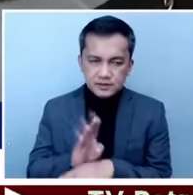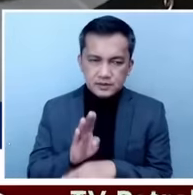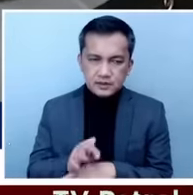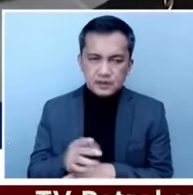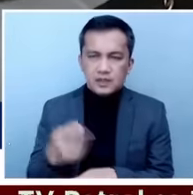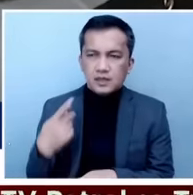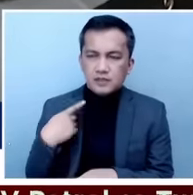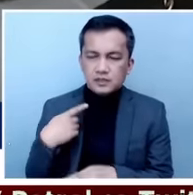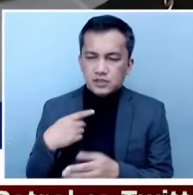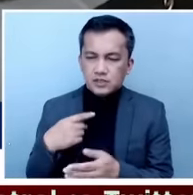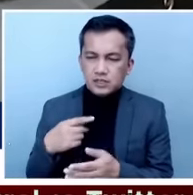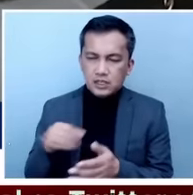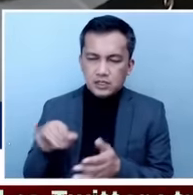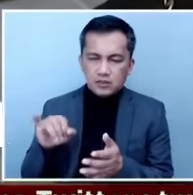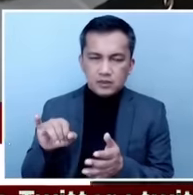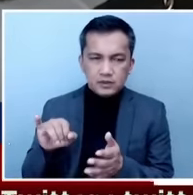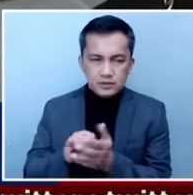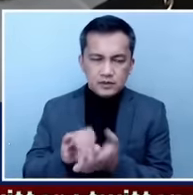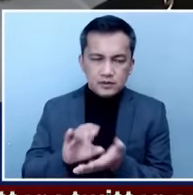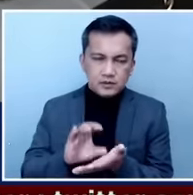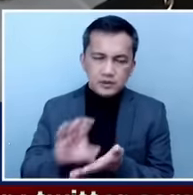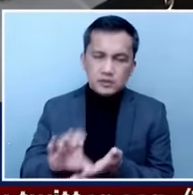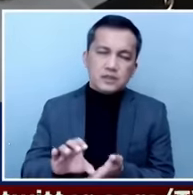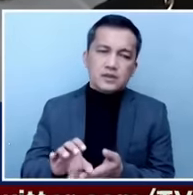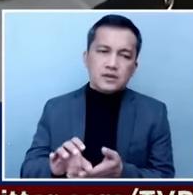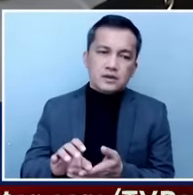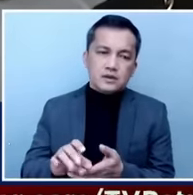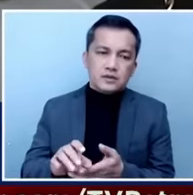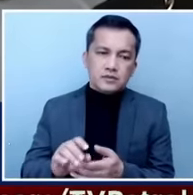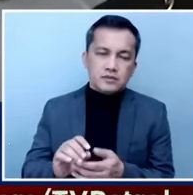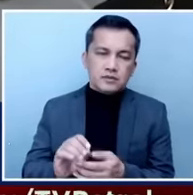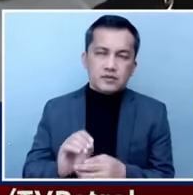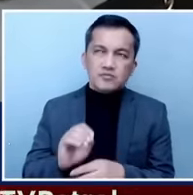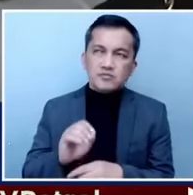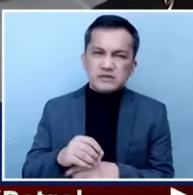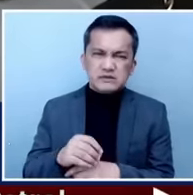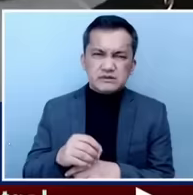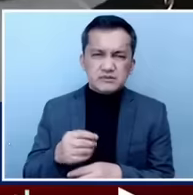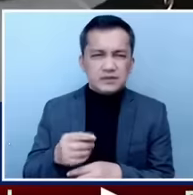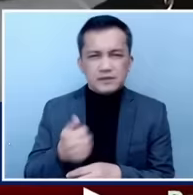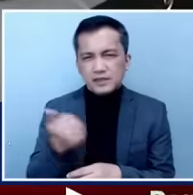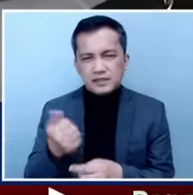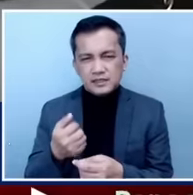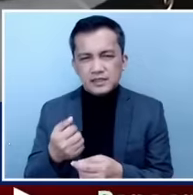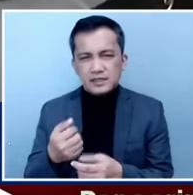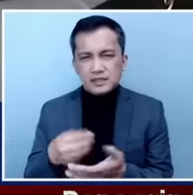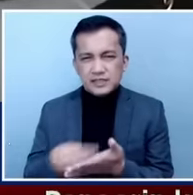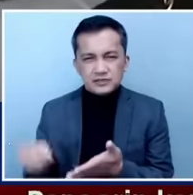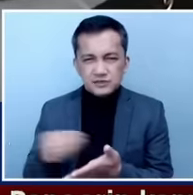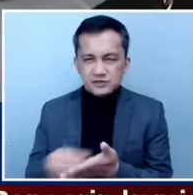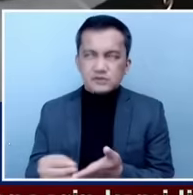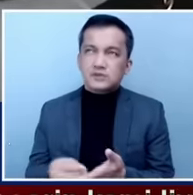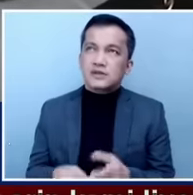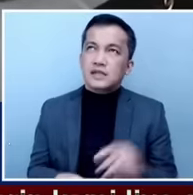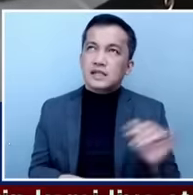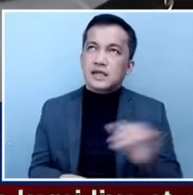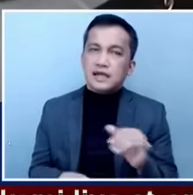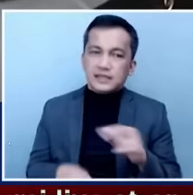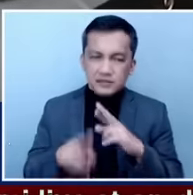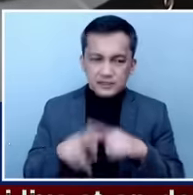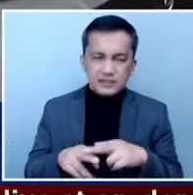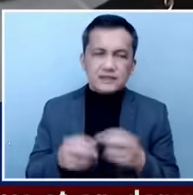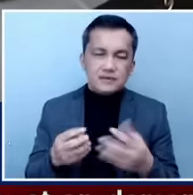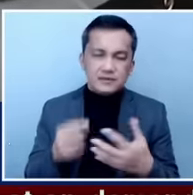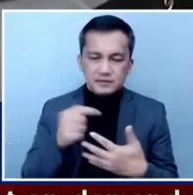sila, may overhead. Like yung rental, yung matami.